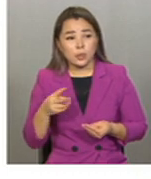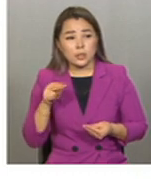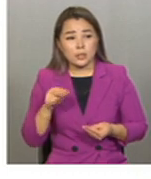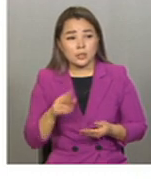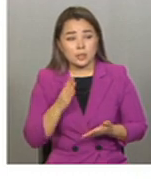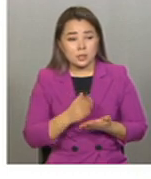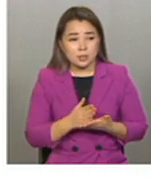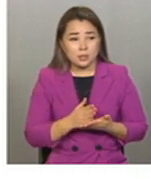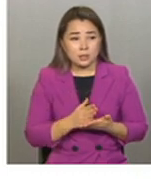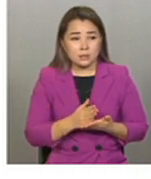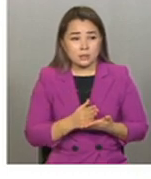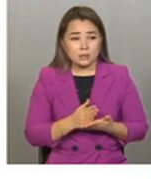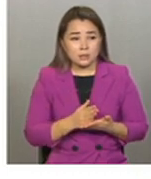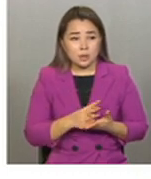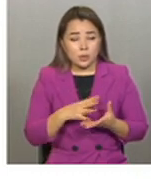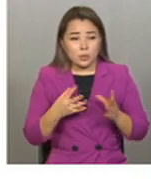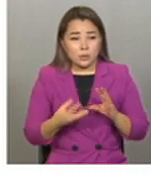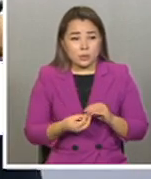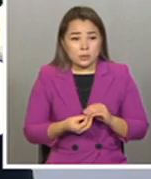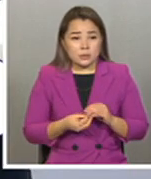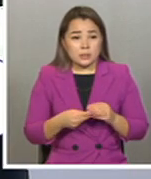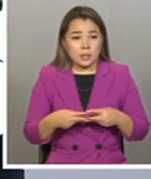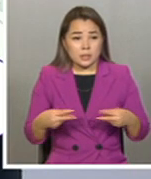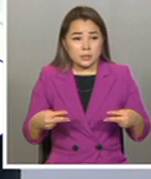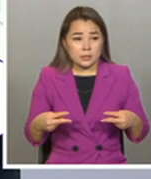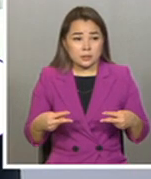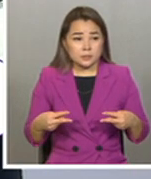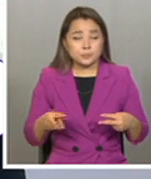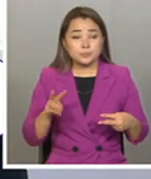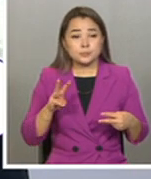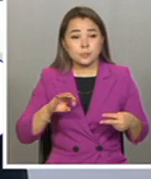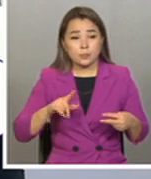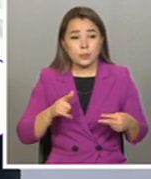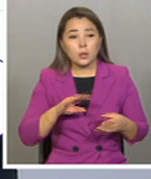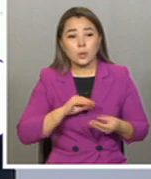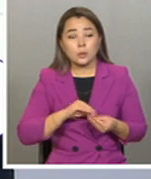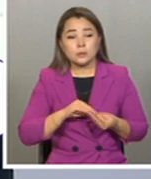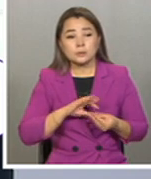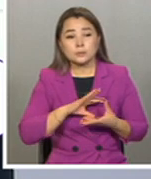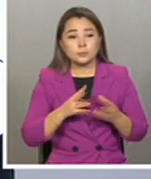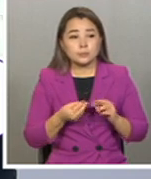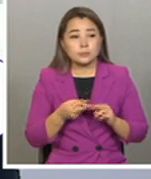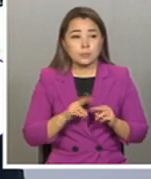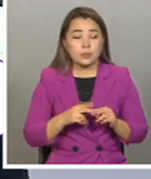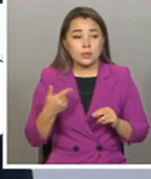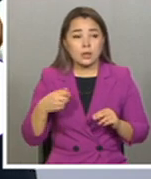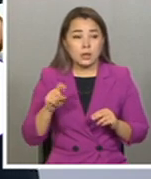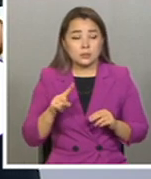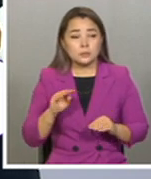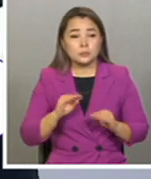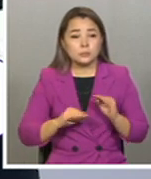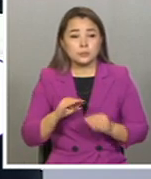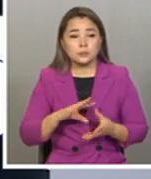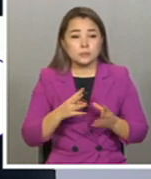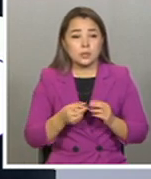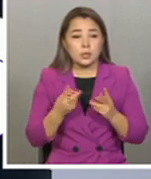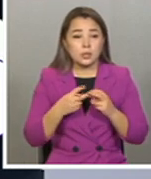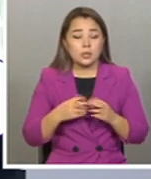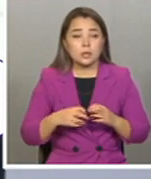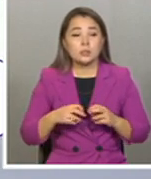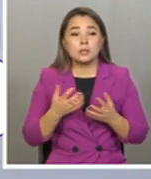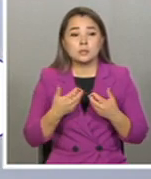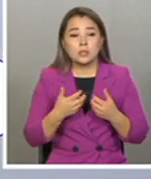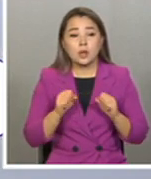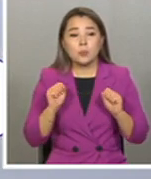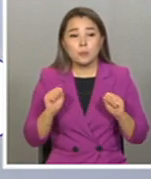22,4 литр көлемге тең. Мольдік көлемді пайдаланып, газдардың көлемін есептеуге болады. Яғни